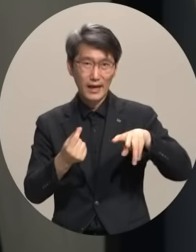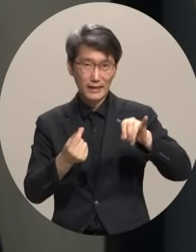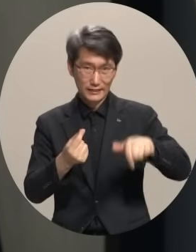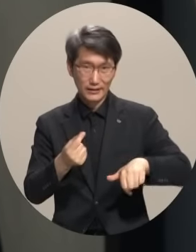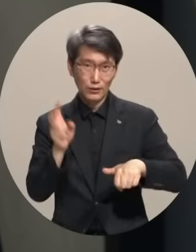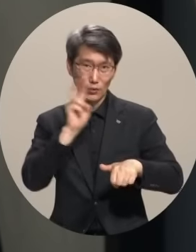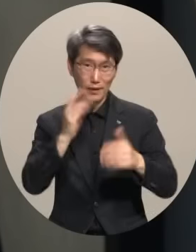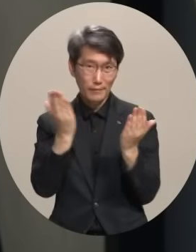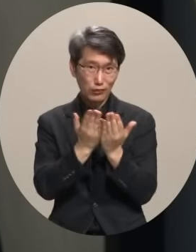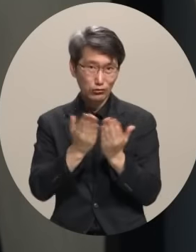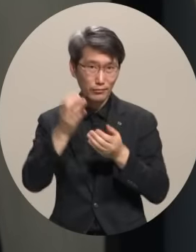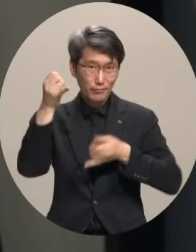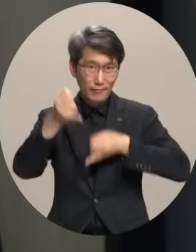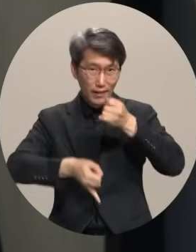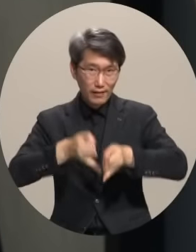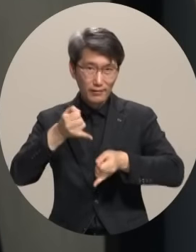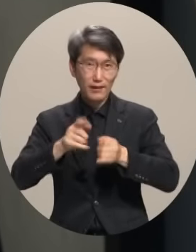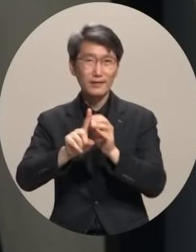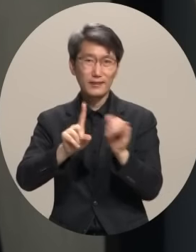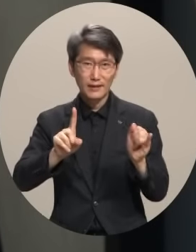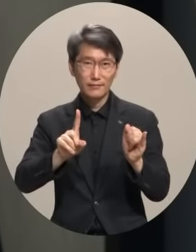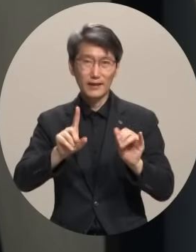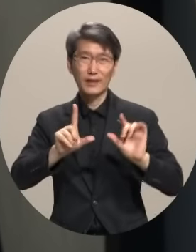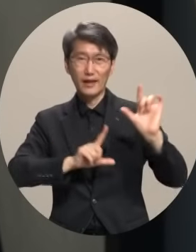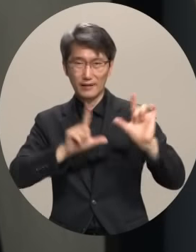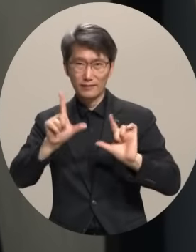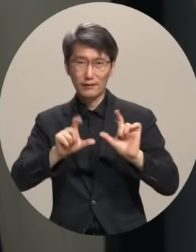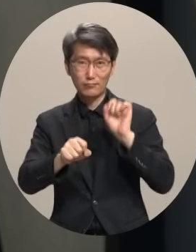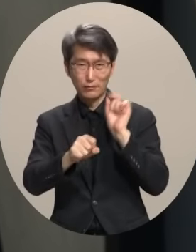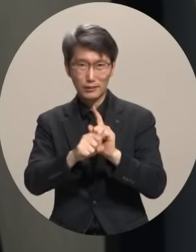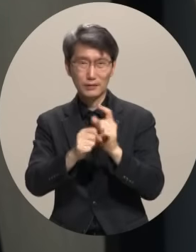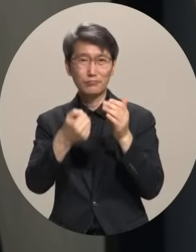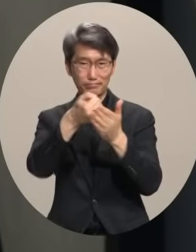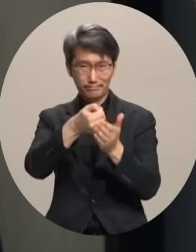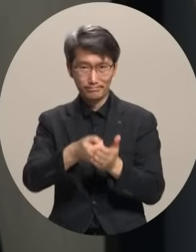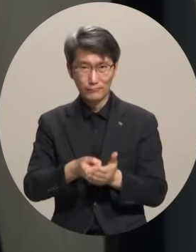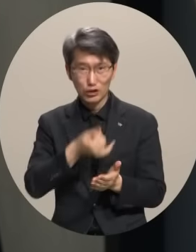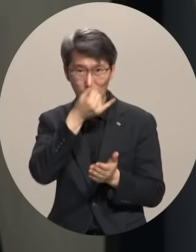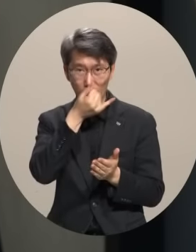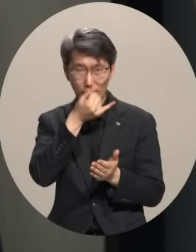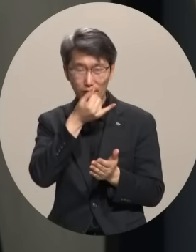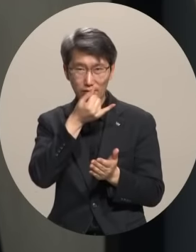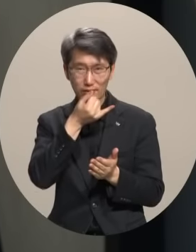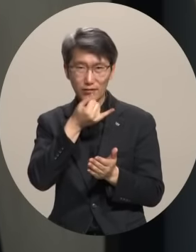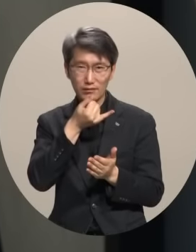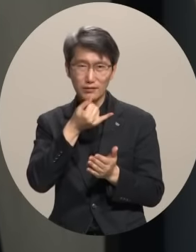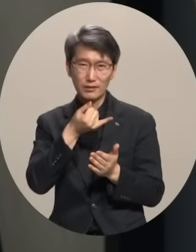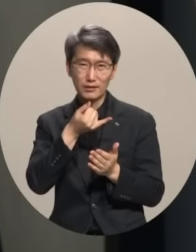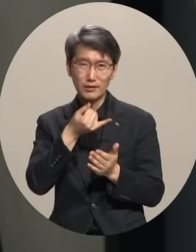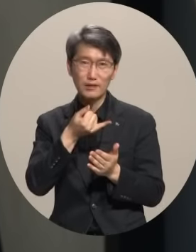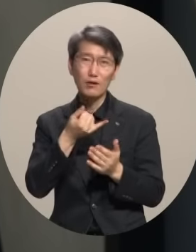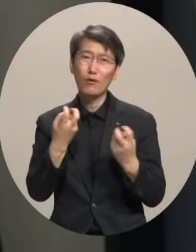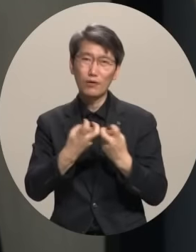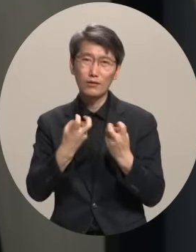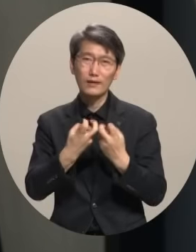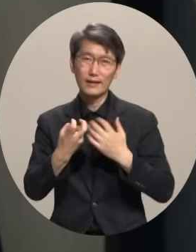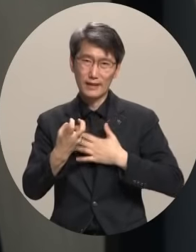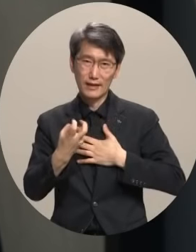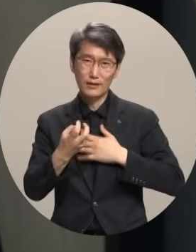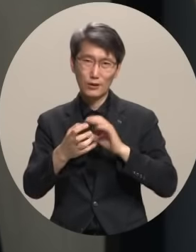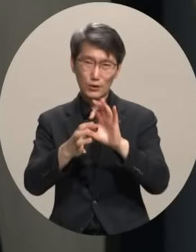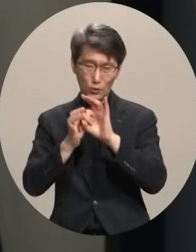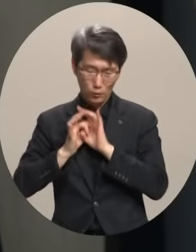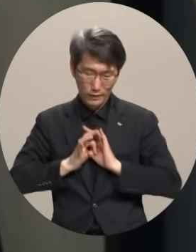이제 한 사람당 다 캐릭터가 있습니다 근데이 캐릭터를 어떻게 저를